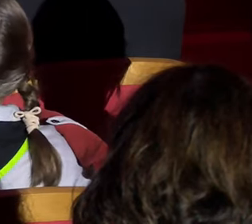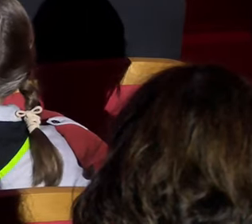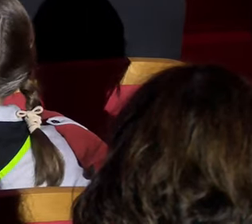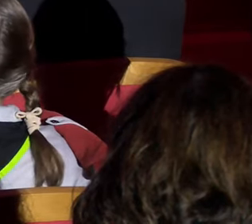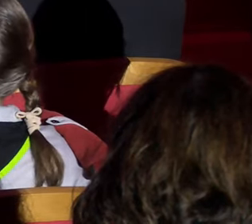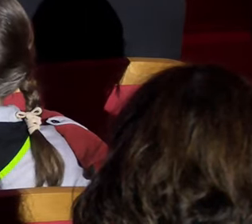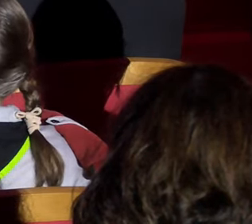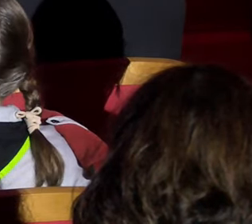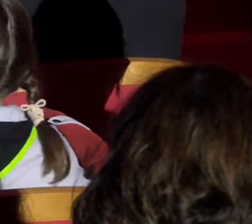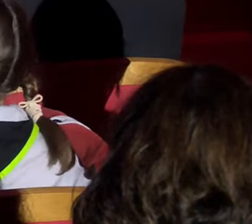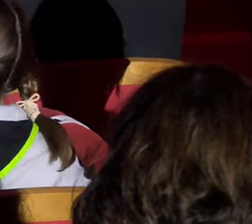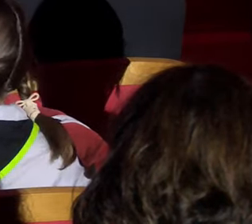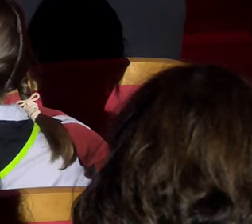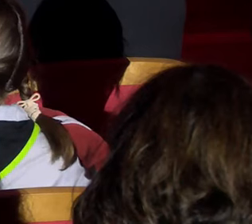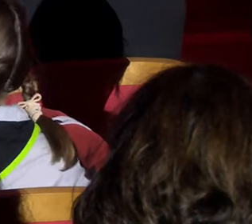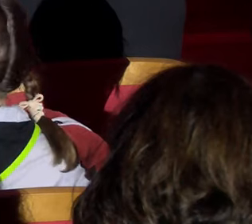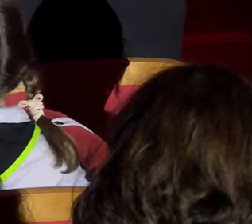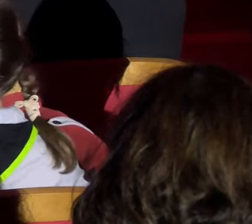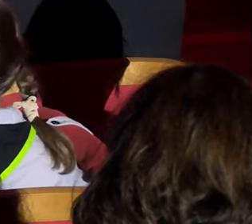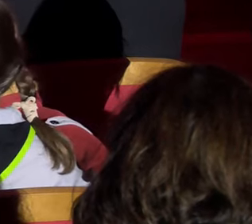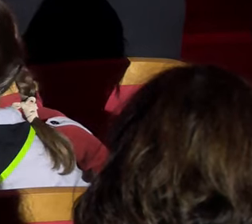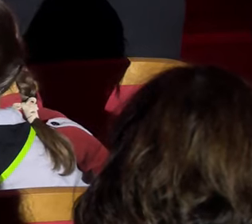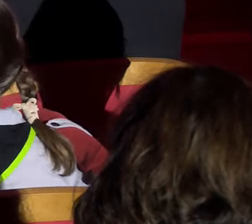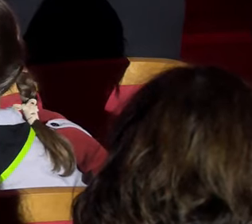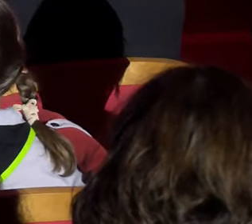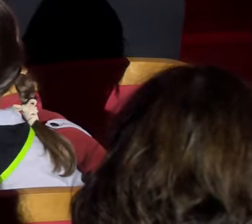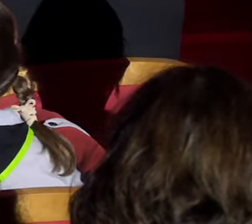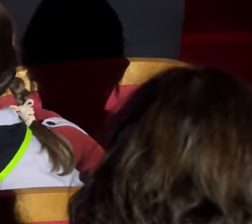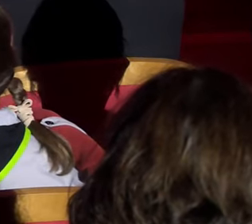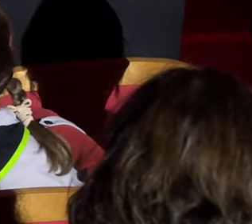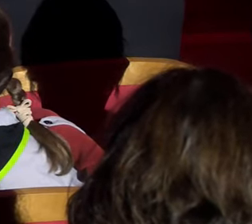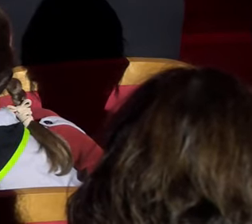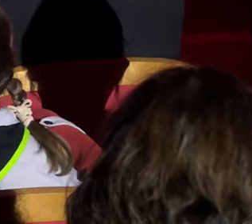i stworzy taką piękną wspólnotę miłosierdzia.